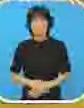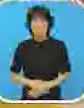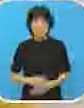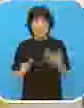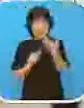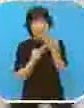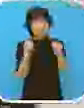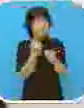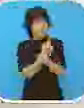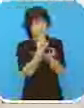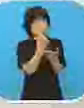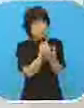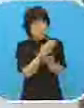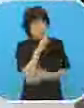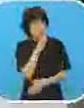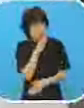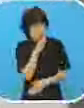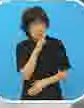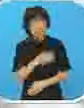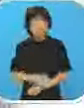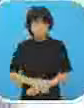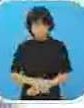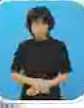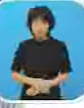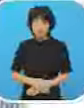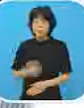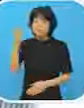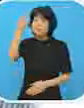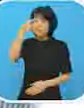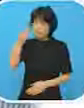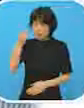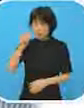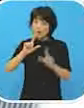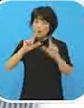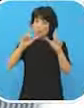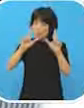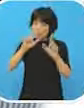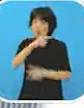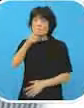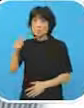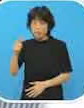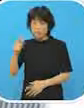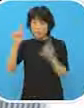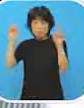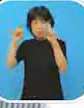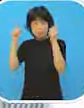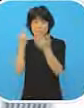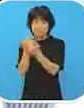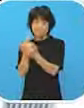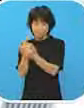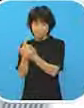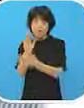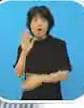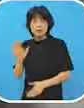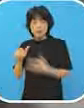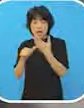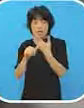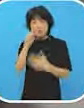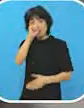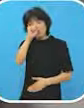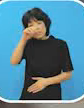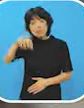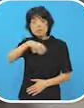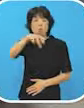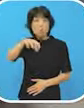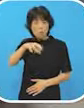県外のイベントにも出演されてるんですよね。 はい、私たちは仙台、あとは東京のイベントにも出演させていただいていて、多くの